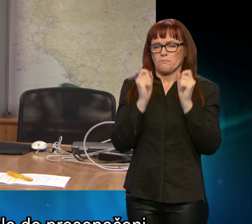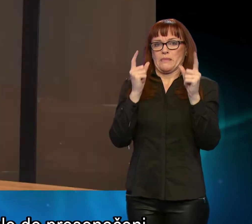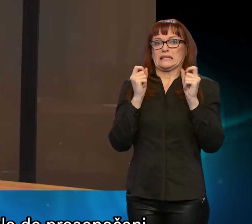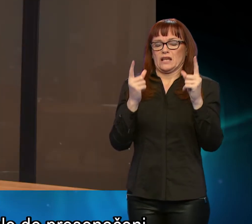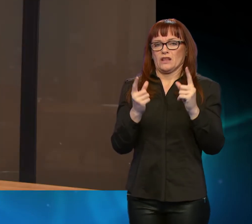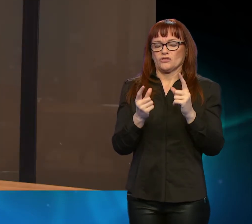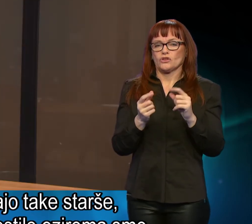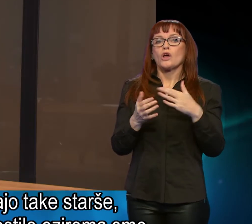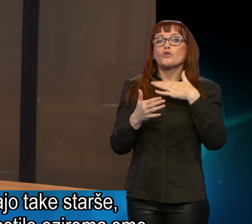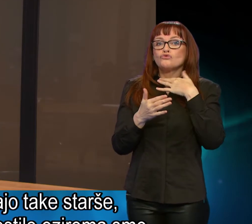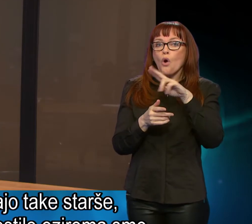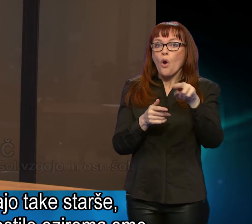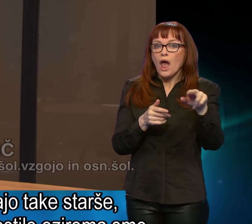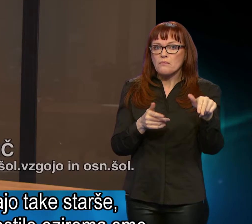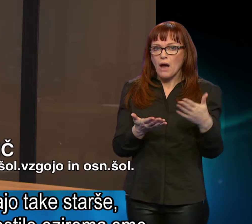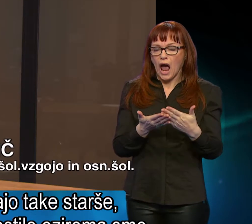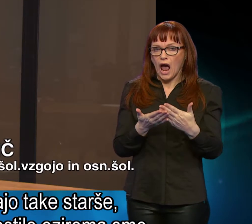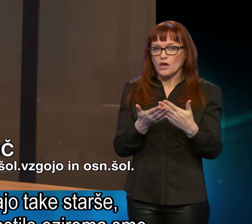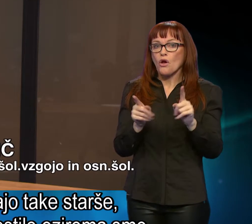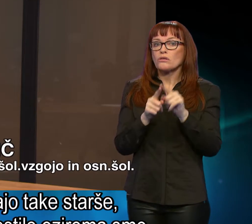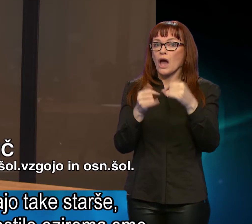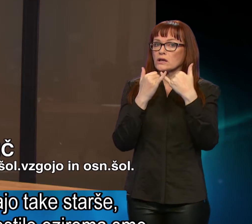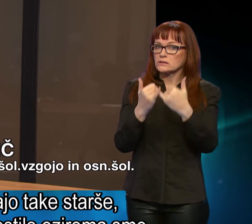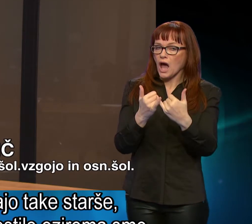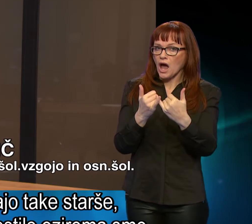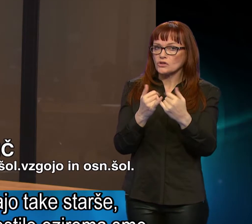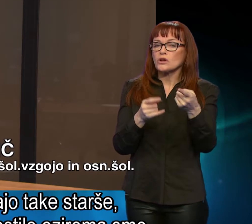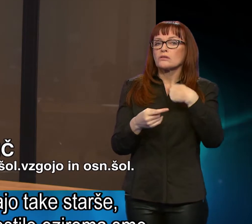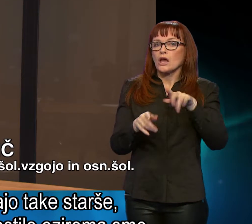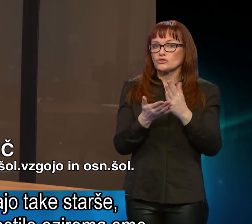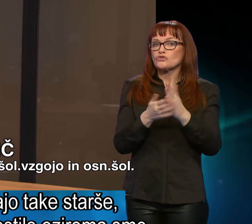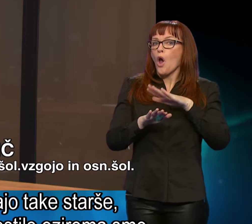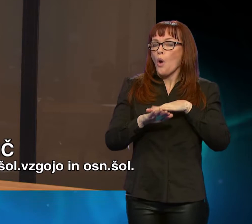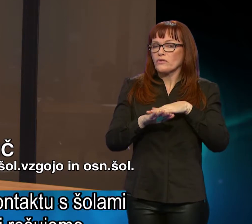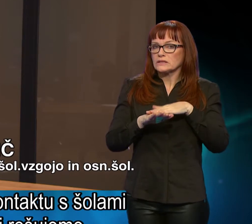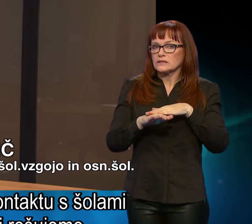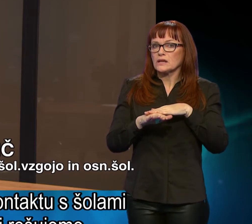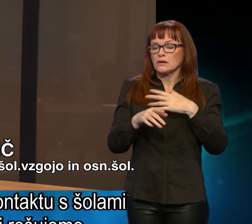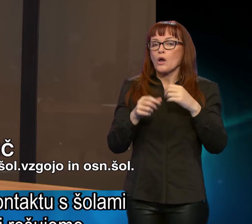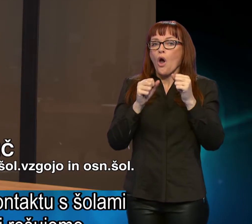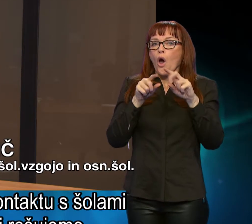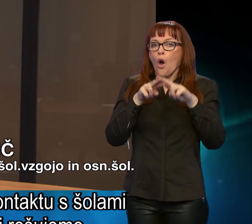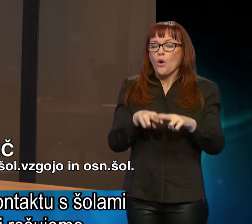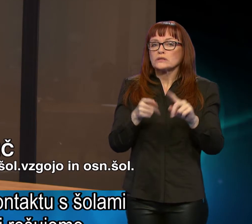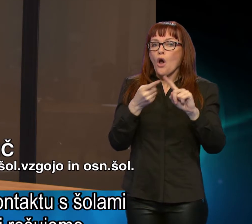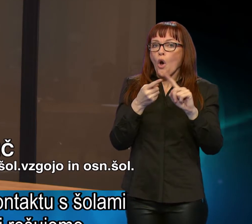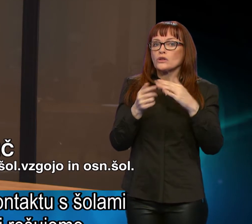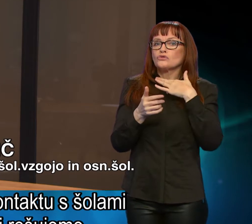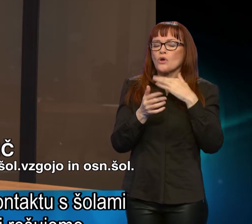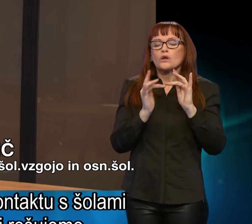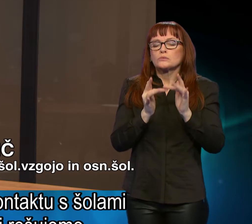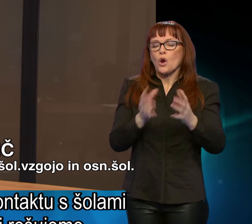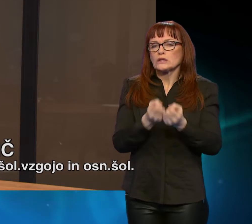presenečenj. Šole, ki imajo take starše, so nas že obvestile, oziroma smo v stalnem kontaktu s šolami in te stvari sproti